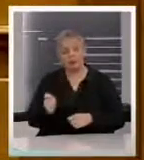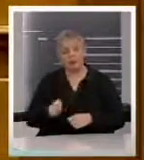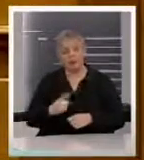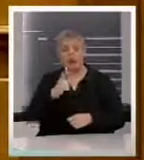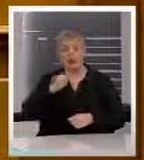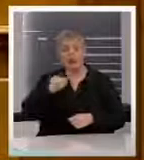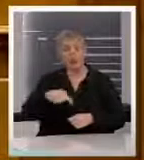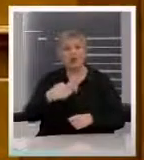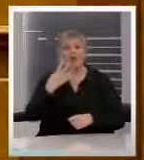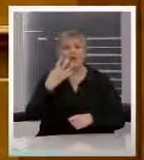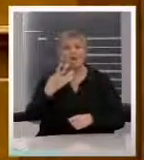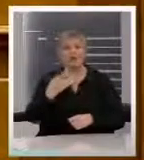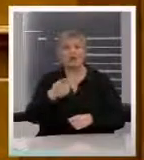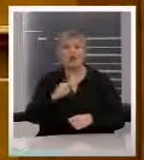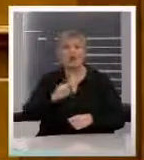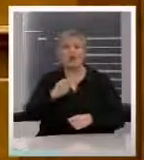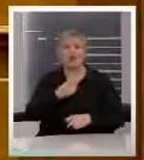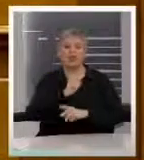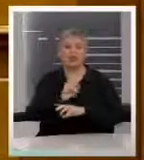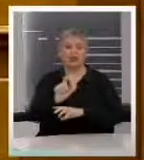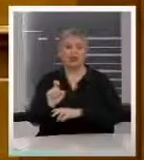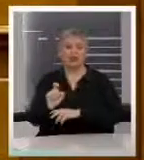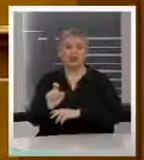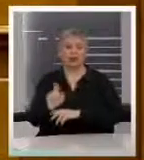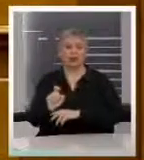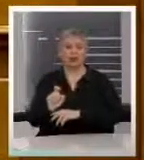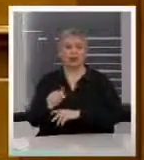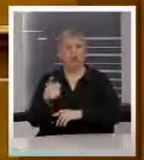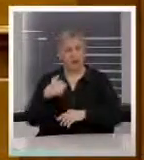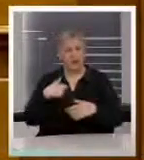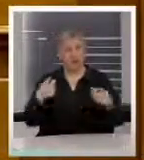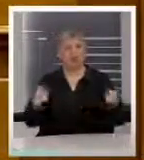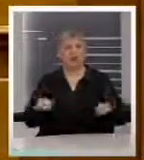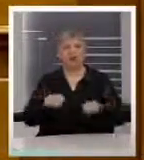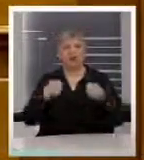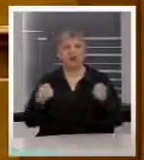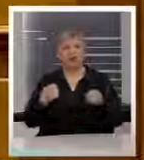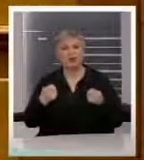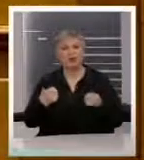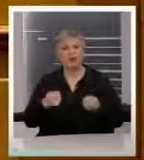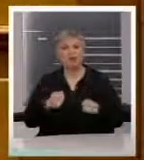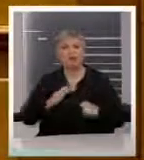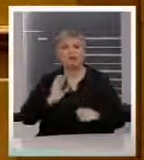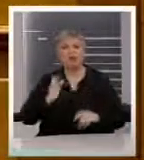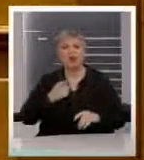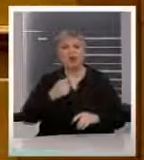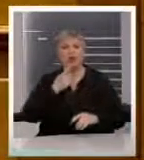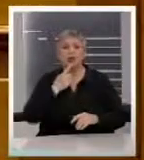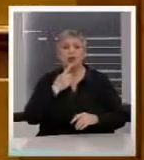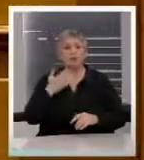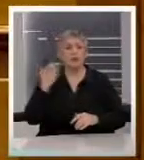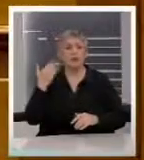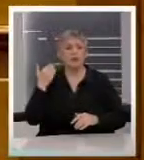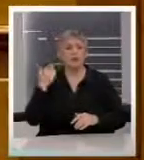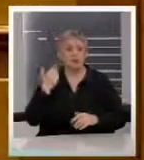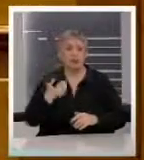1,4 δις, υπερδιπλάσιο δηλαδή από πέρσι. Κάνουμε αυτό ακριβώς, το οποίο περιέγραψε στο νεοφιλελεύθερο